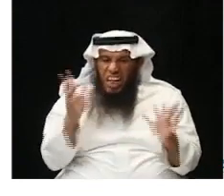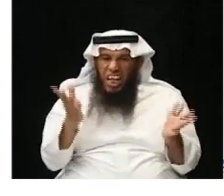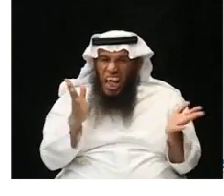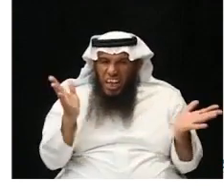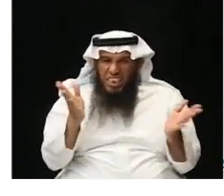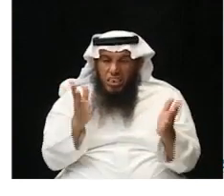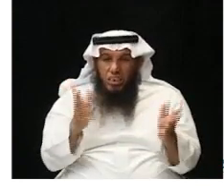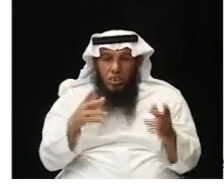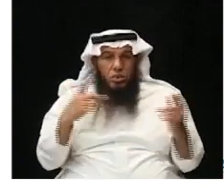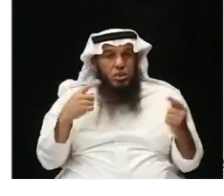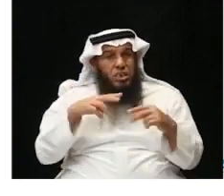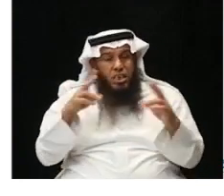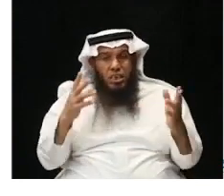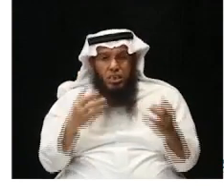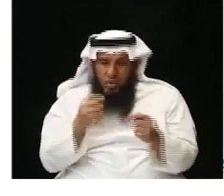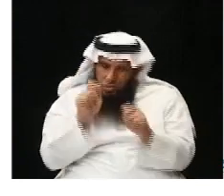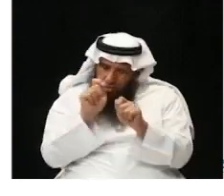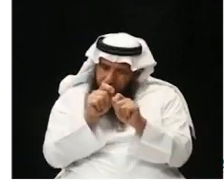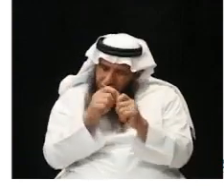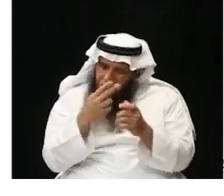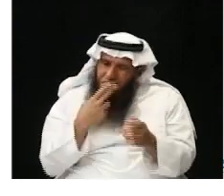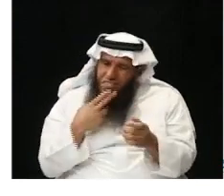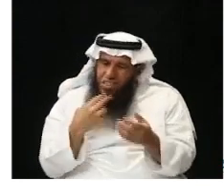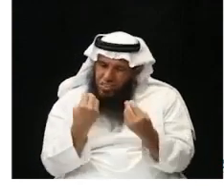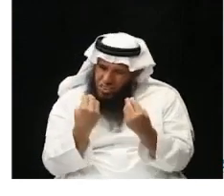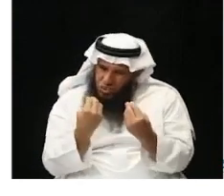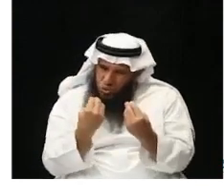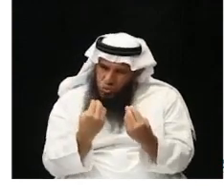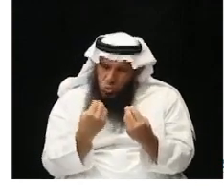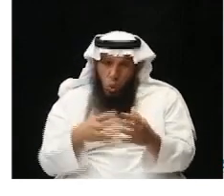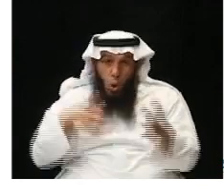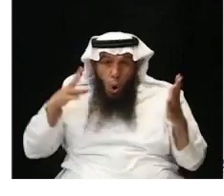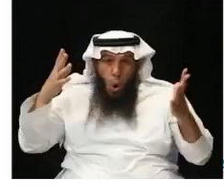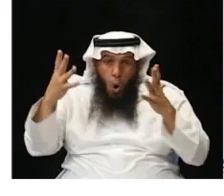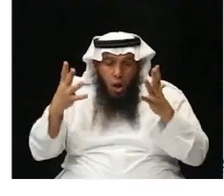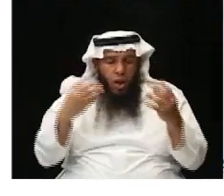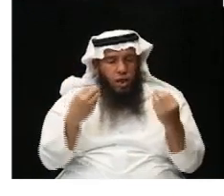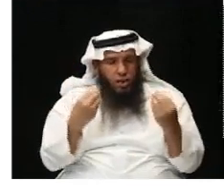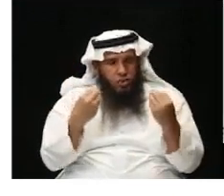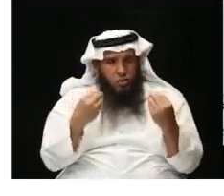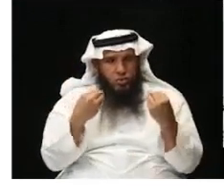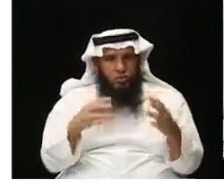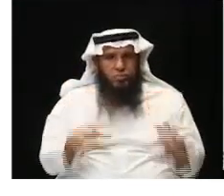غيره، فإنه يدعوه بالحسنى، يدعوه بالحسنى.